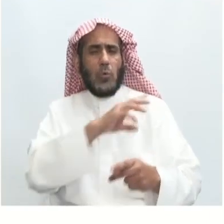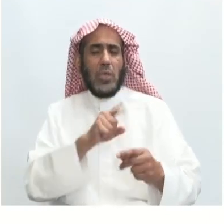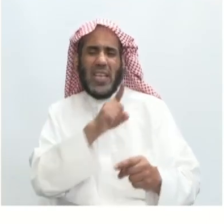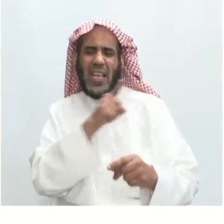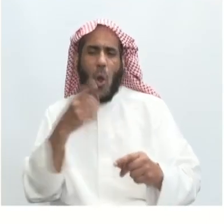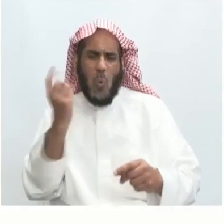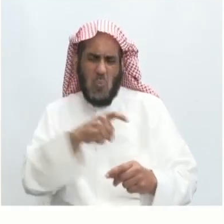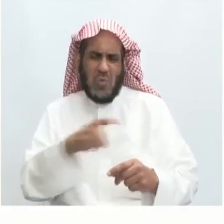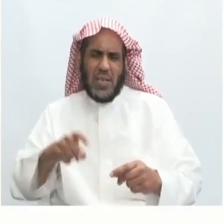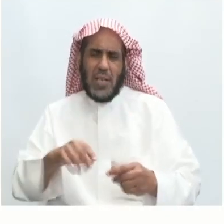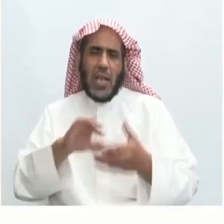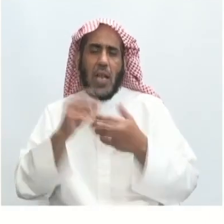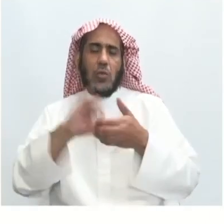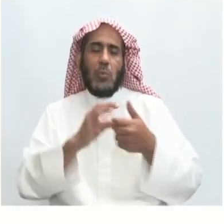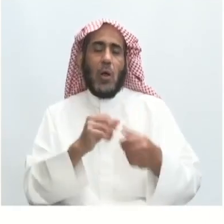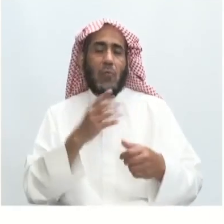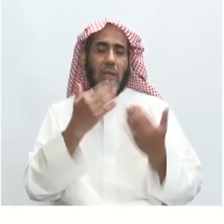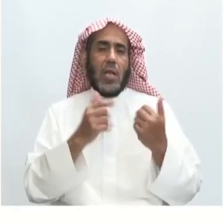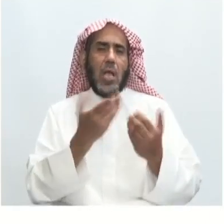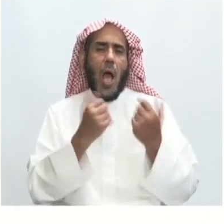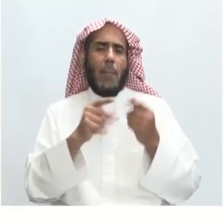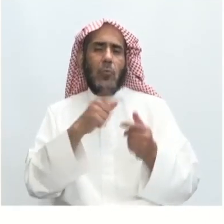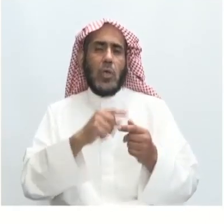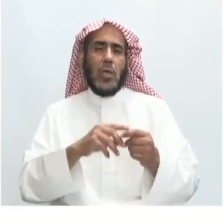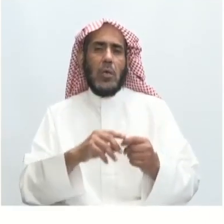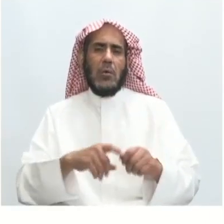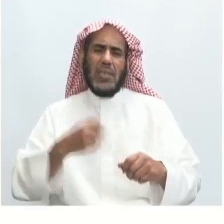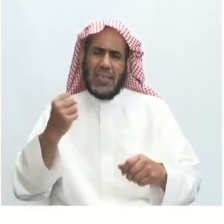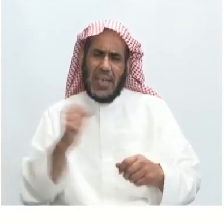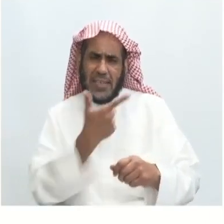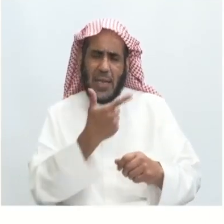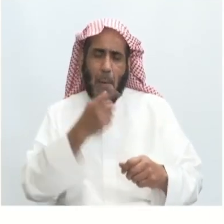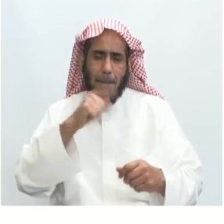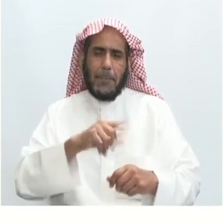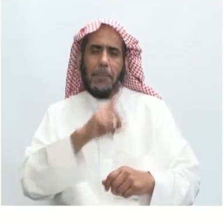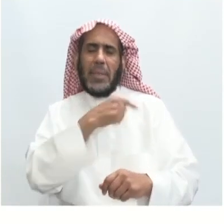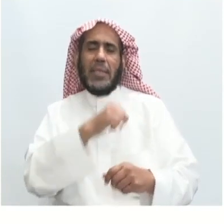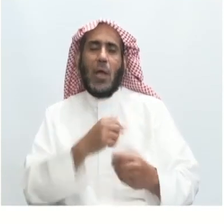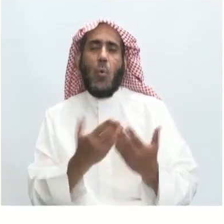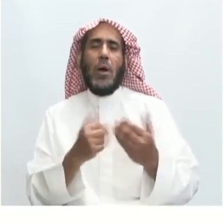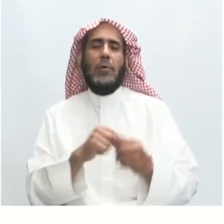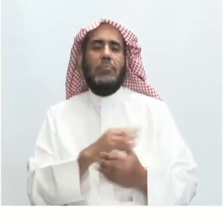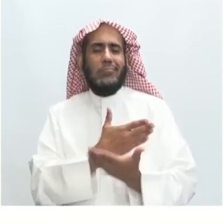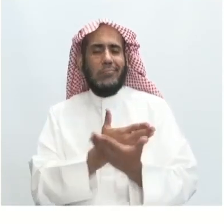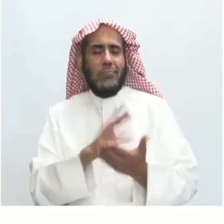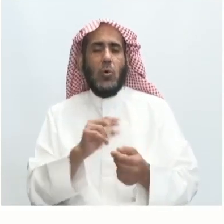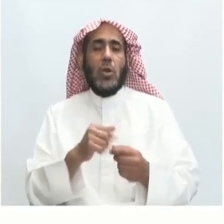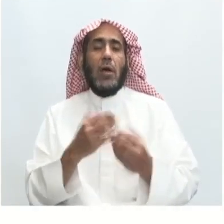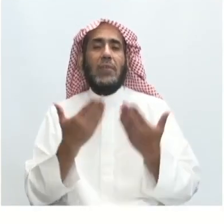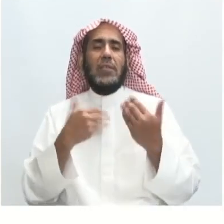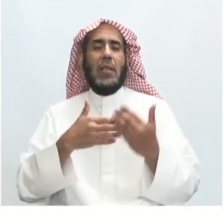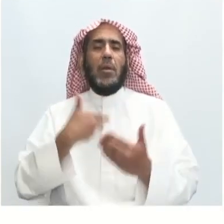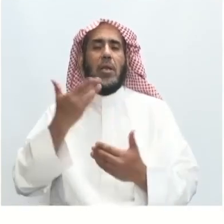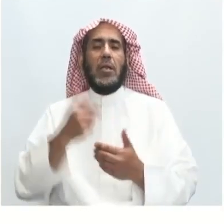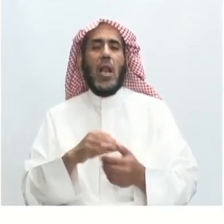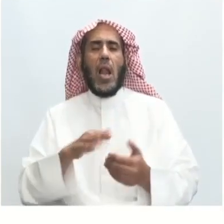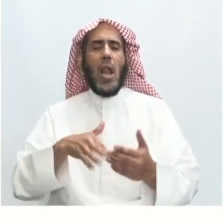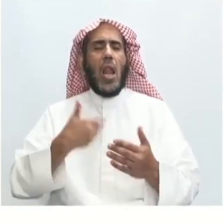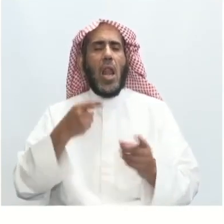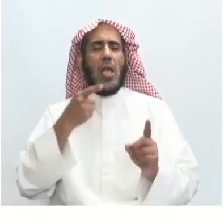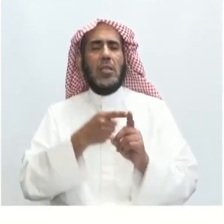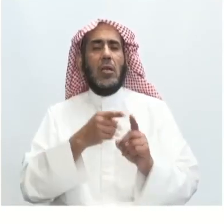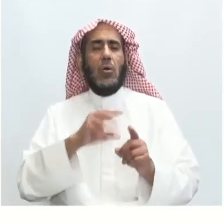زملائك وفي النداء يا مسي عجل بالتوبه يا مسيء وهنا في التمنين ليتك